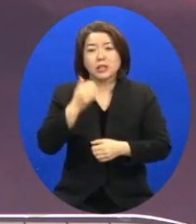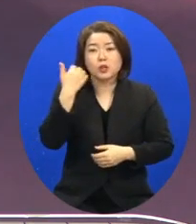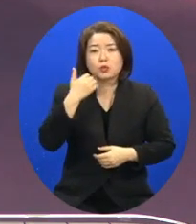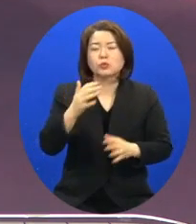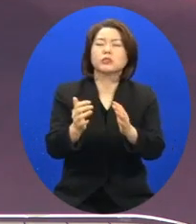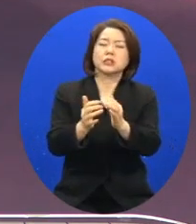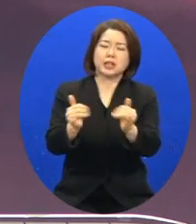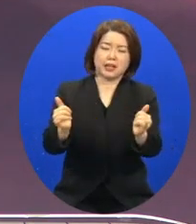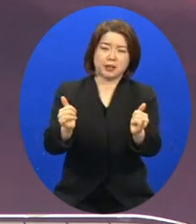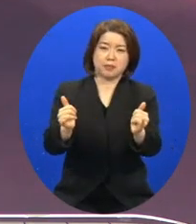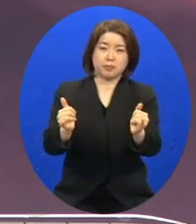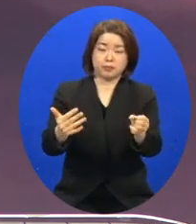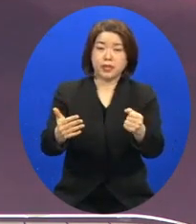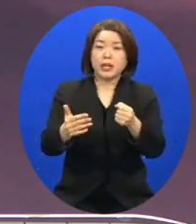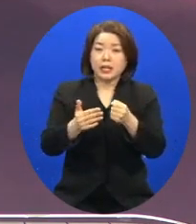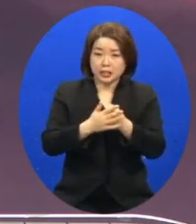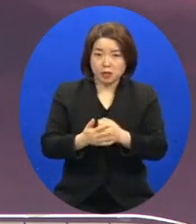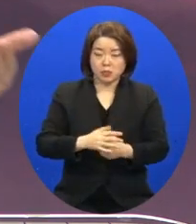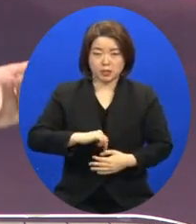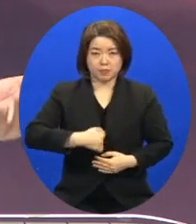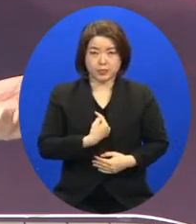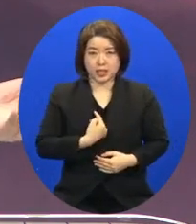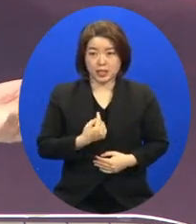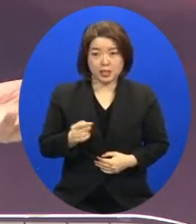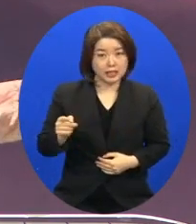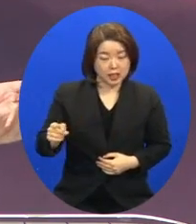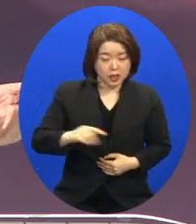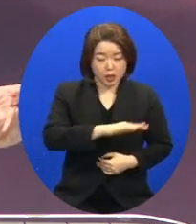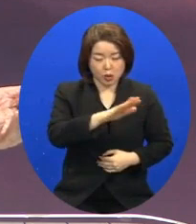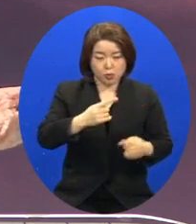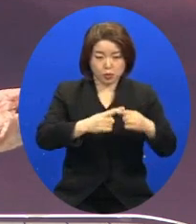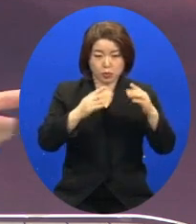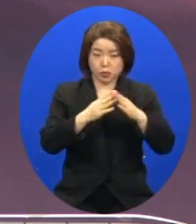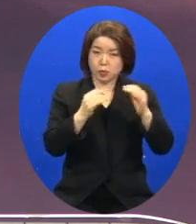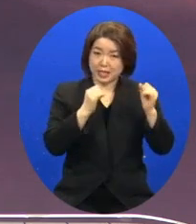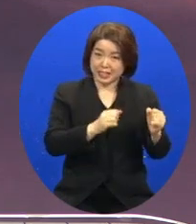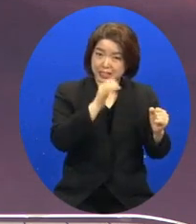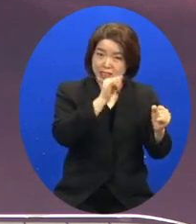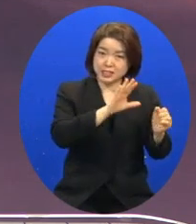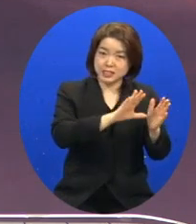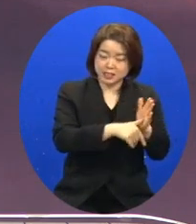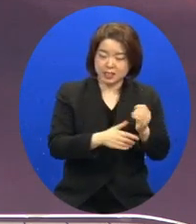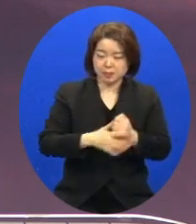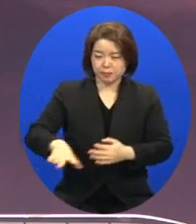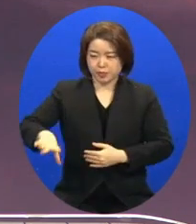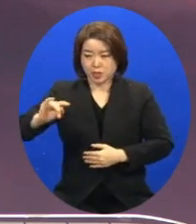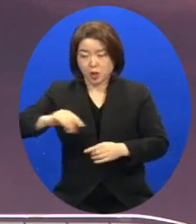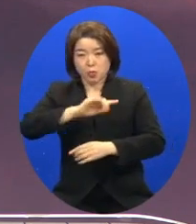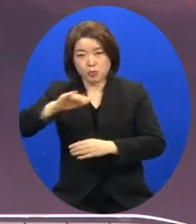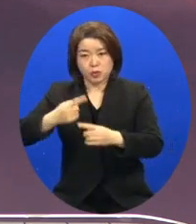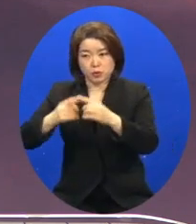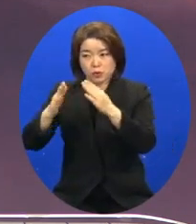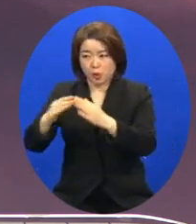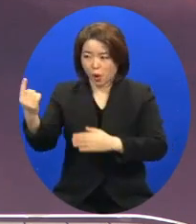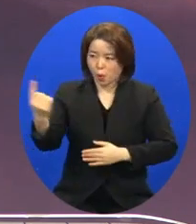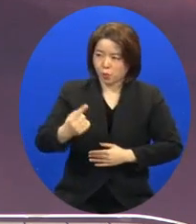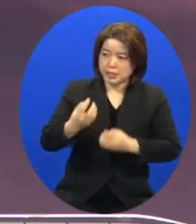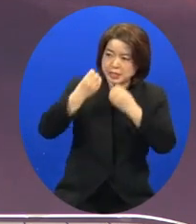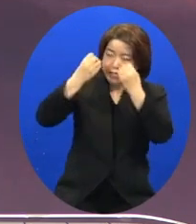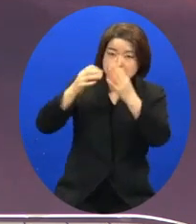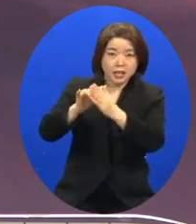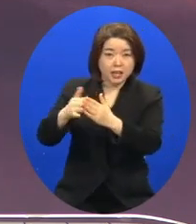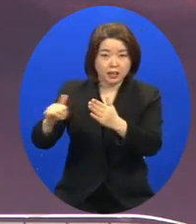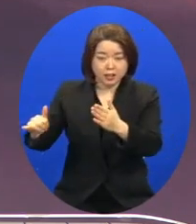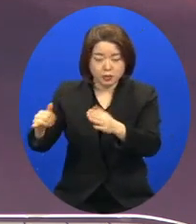그분이 하시는 이야기가 자기가 우리 교회에 있을 때는 처음 우리 교회에 오시는 새가족들의 심정을